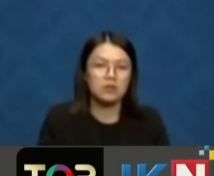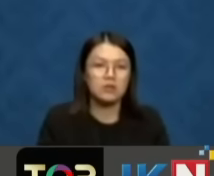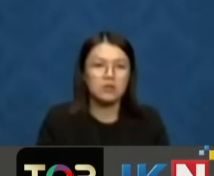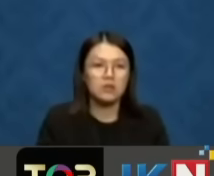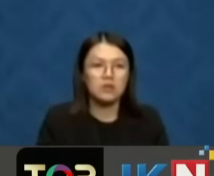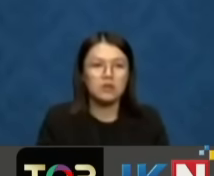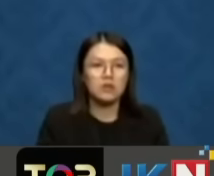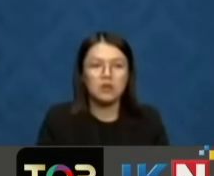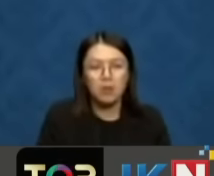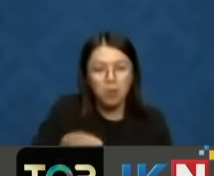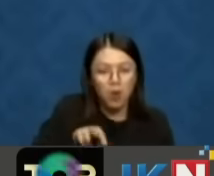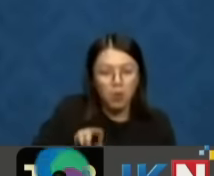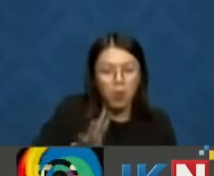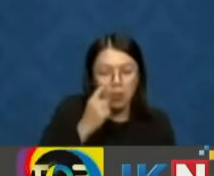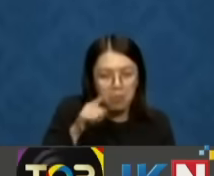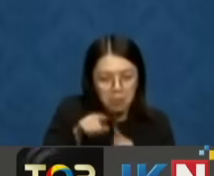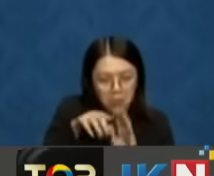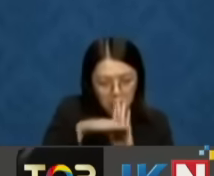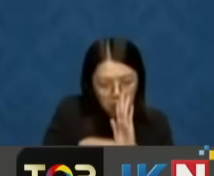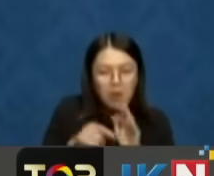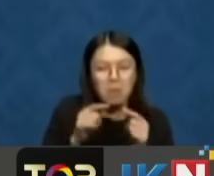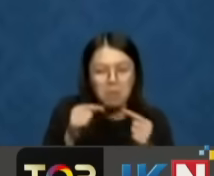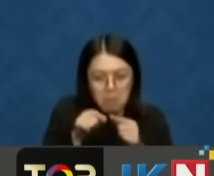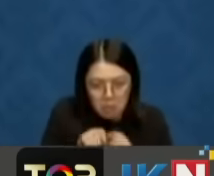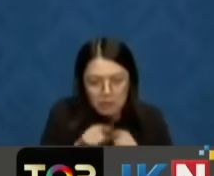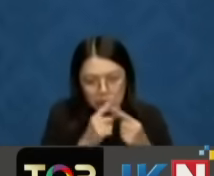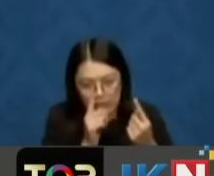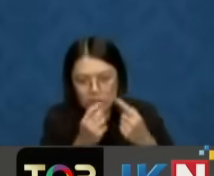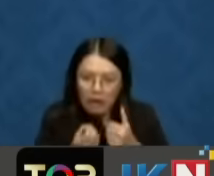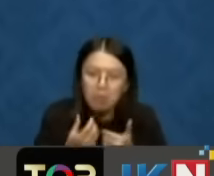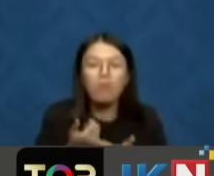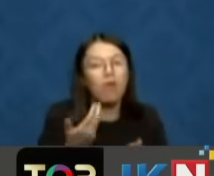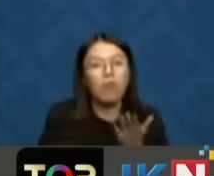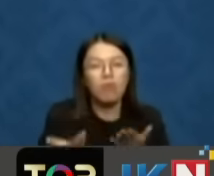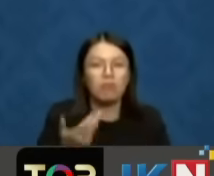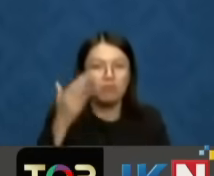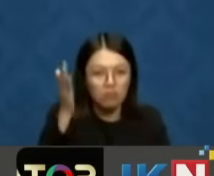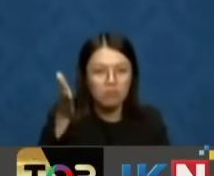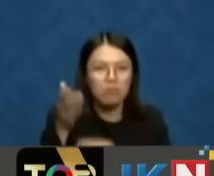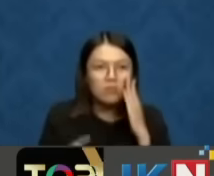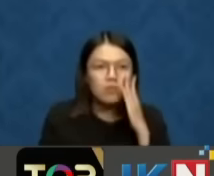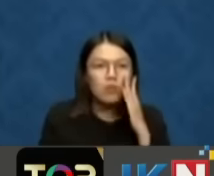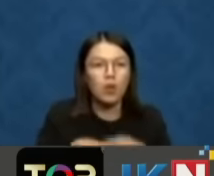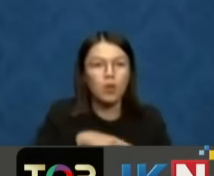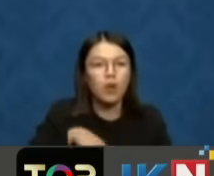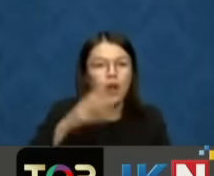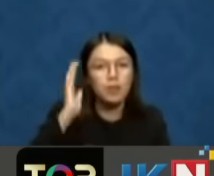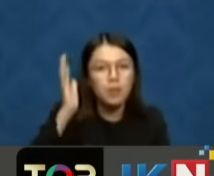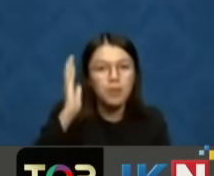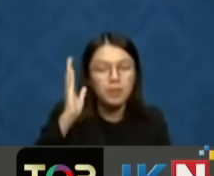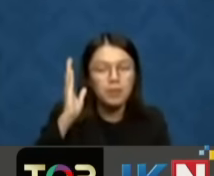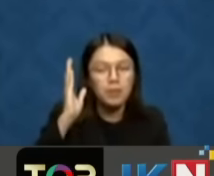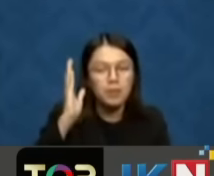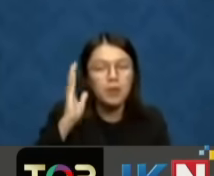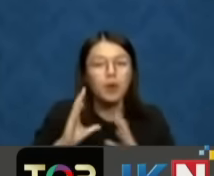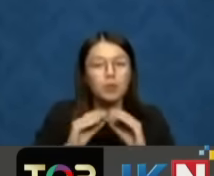างภาระทางการคลังในอนาคตและอาจจะเป็นตัวอย่างให้รัฐบาลในอนาคตใช้นโยบายการคลังแบบสุ่มเสี่ยง